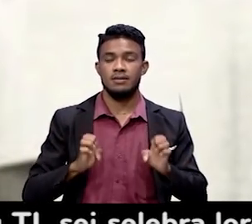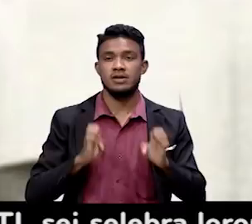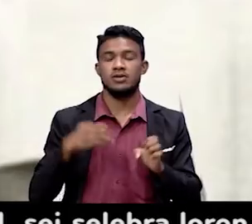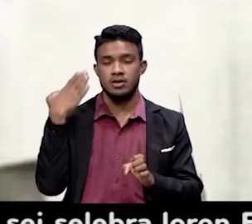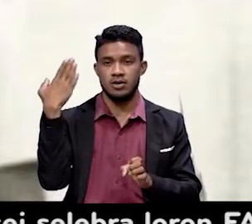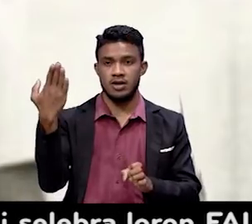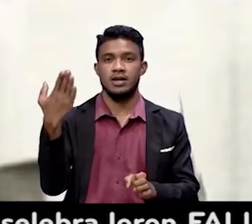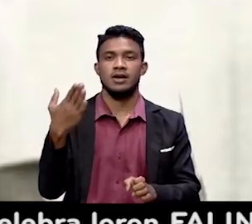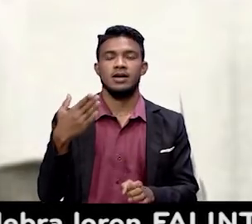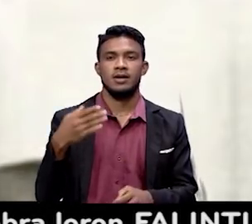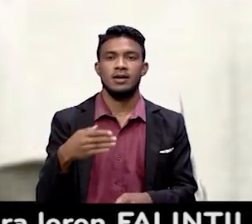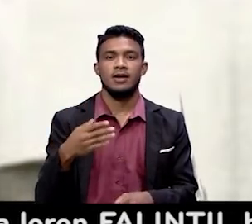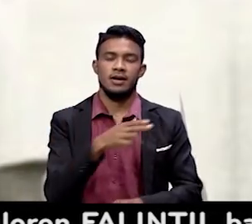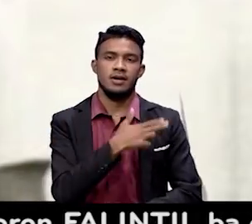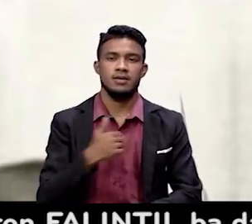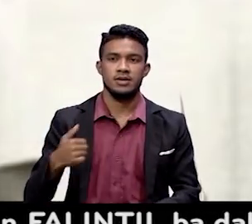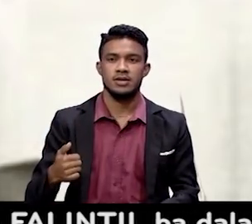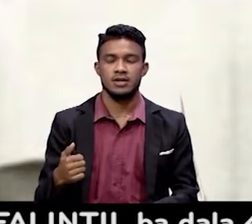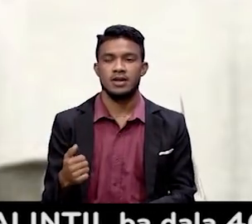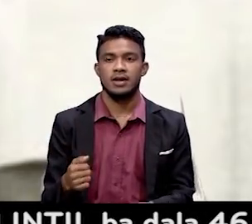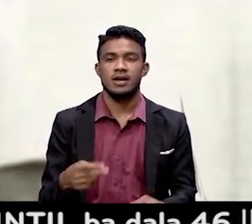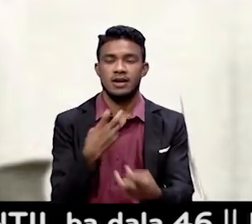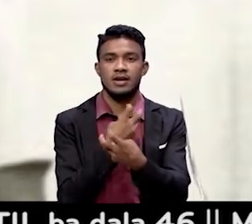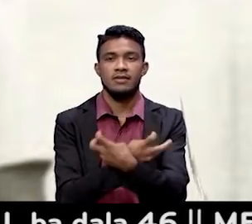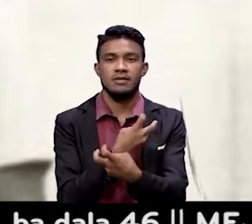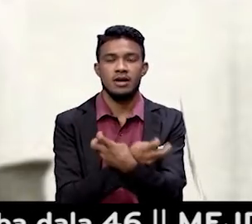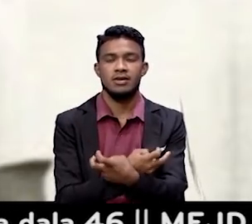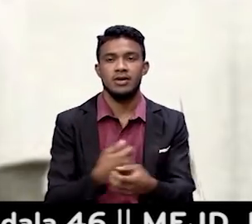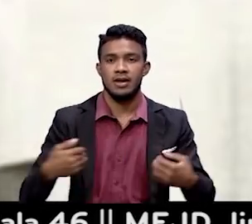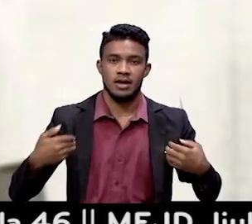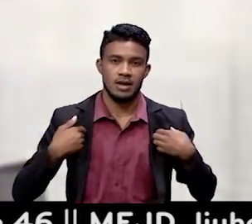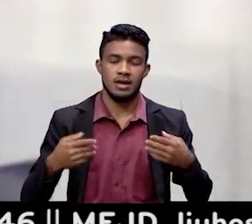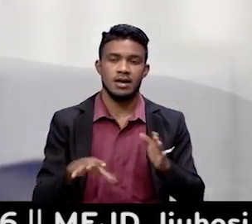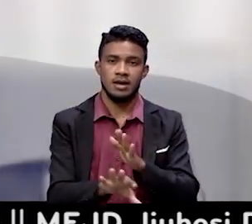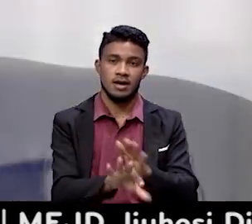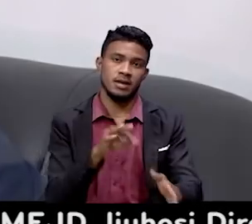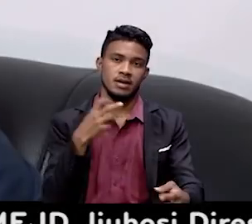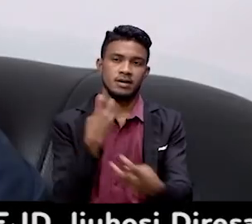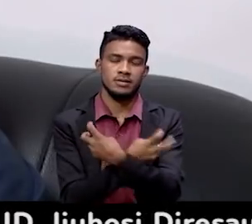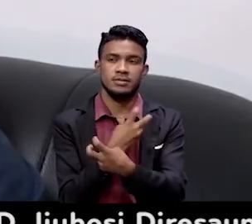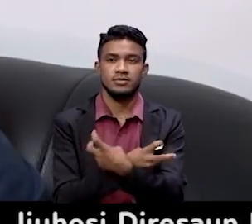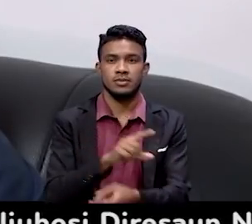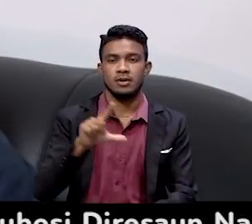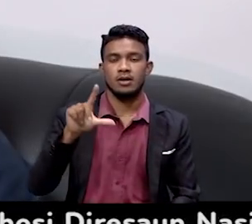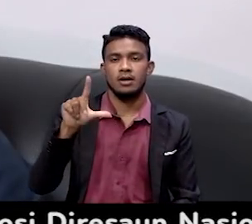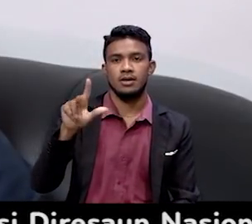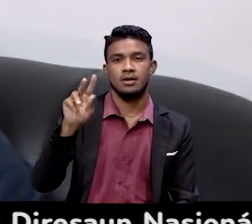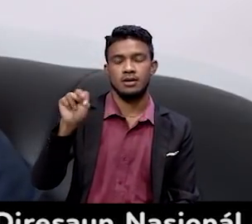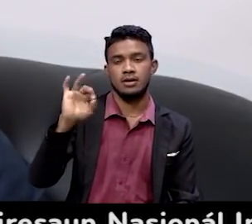mai be susar atu heta Nicolau ngeroi sidau ki esclarecimento ida claro con aba assunto ne